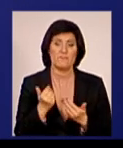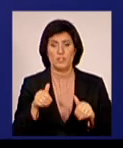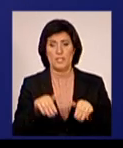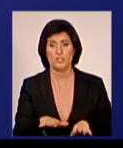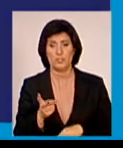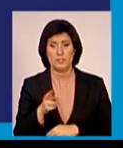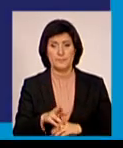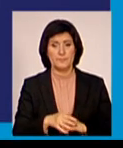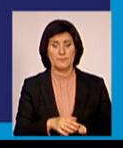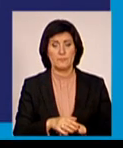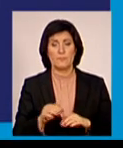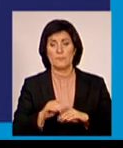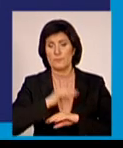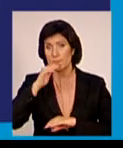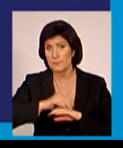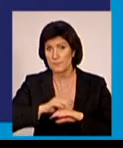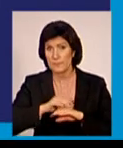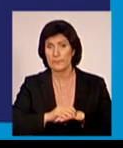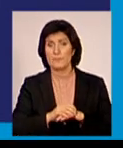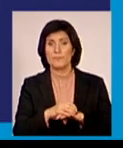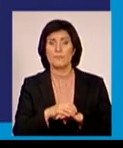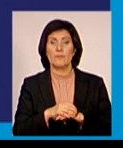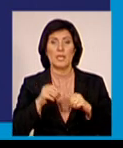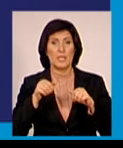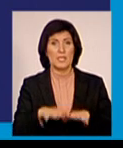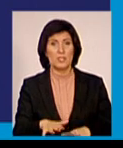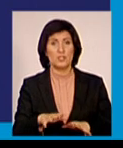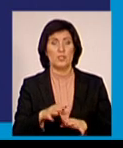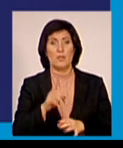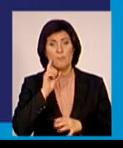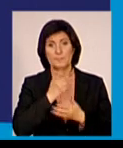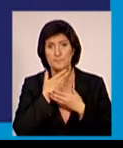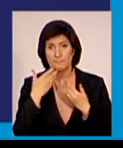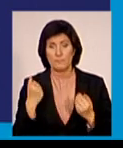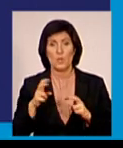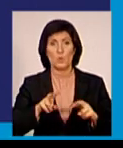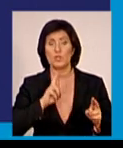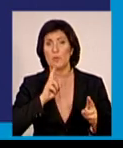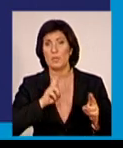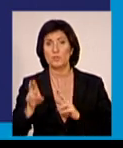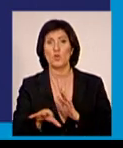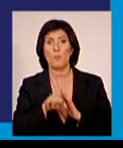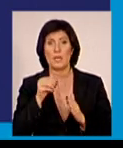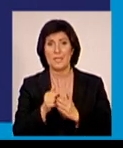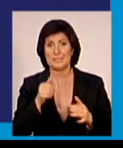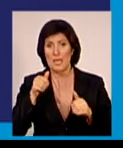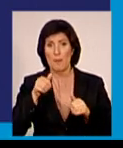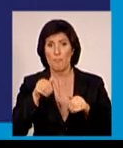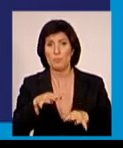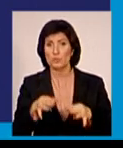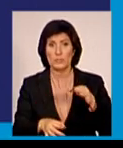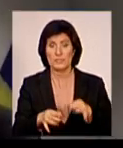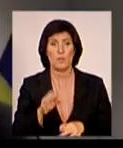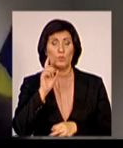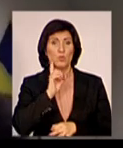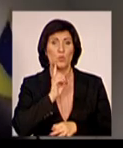рішення? Доброго вечора, студія. Рішення суду ще немає. Розгляд апеляції щодо обрання Дронова запобіжного заходу ще